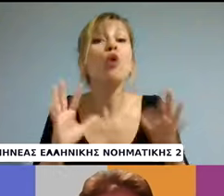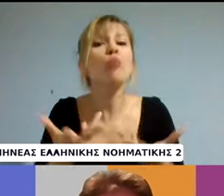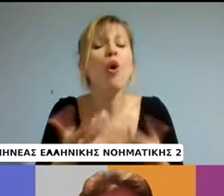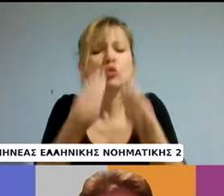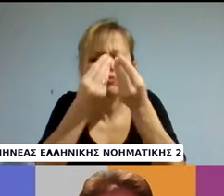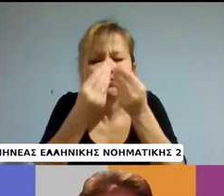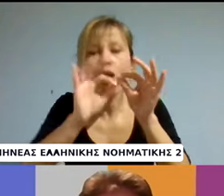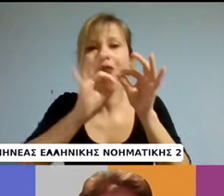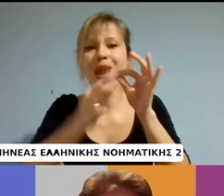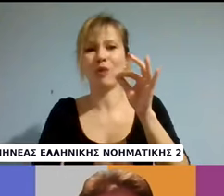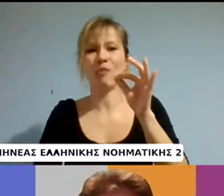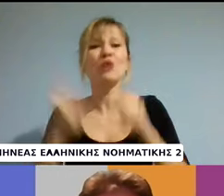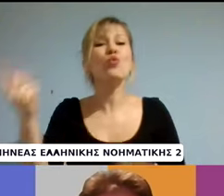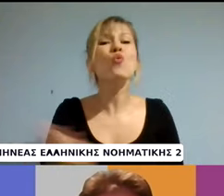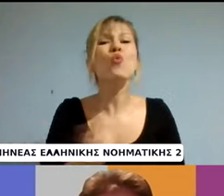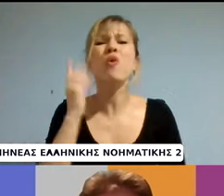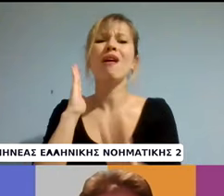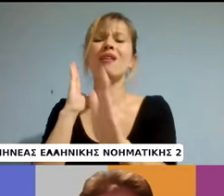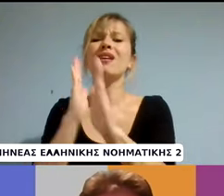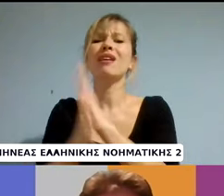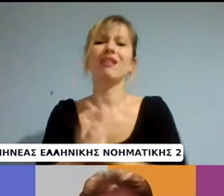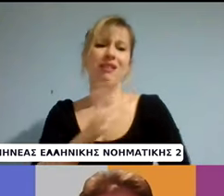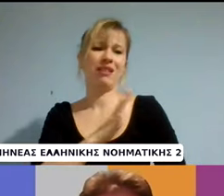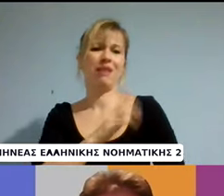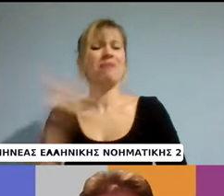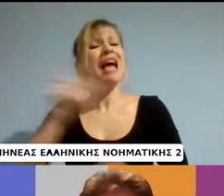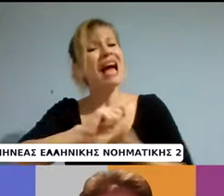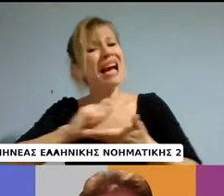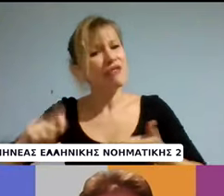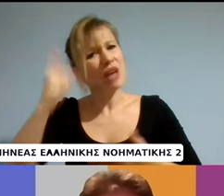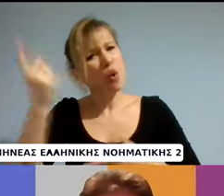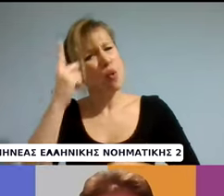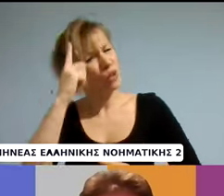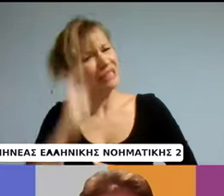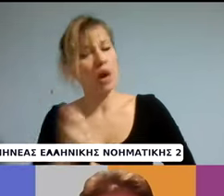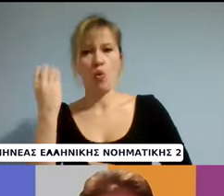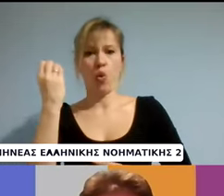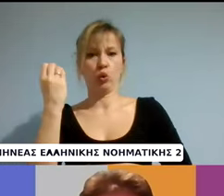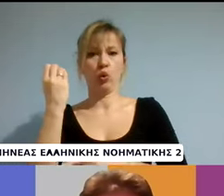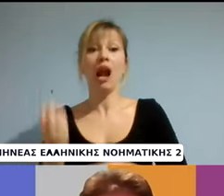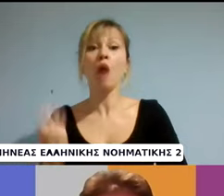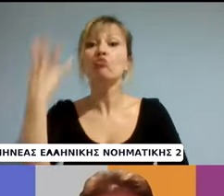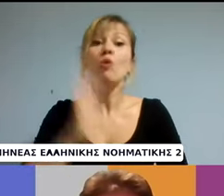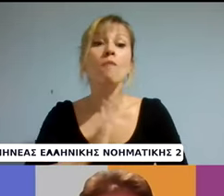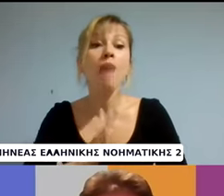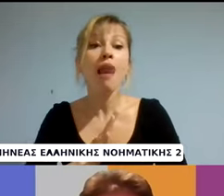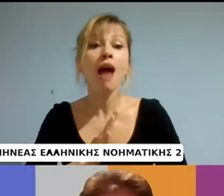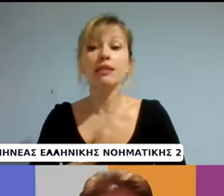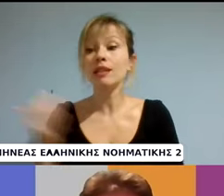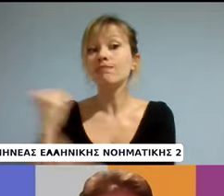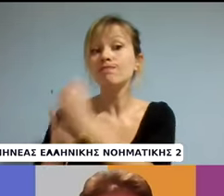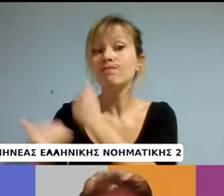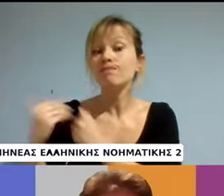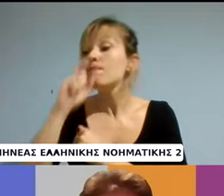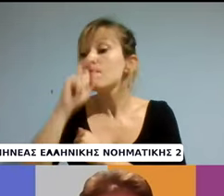κυρίως σε εταιρείες και σε απευθείας πελάτες, τα γραφεία ήδη το ξέρουν εξάλλου, για το τι έρευνα πρέπει να